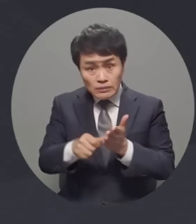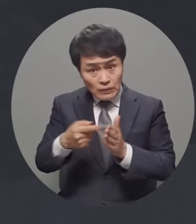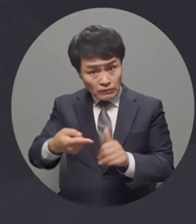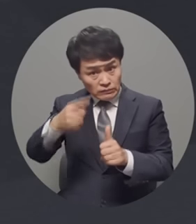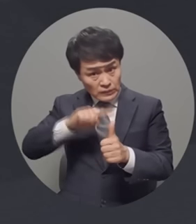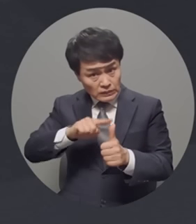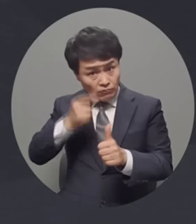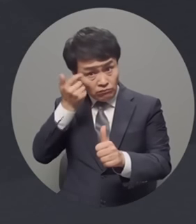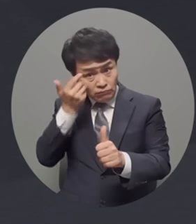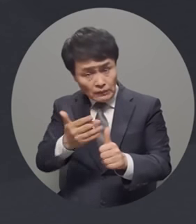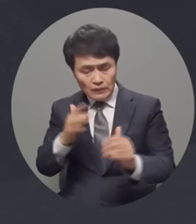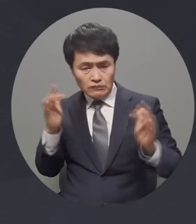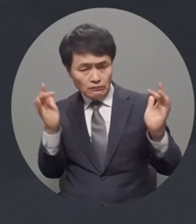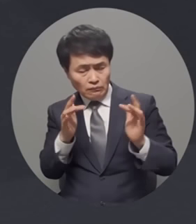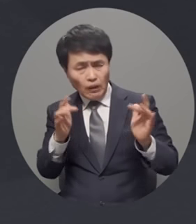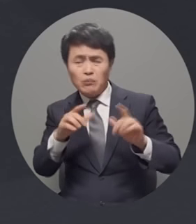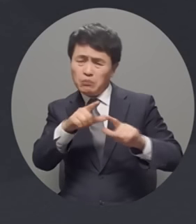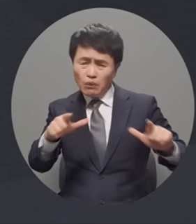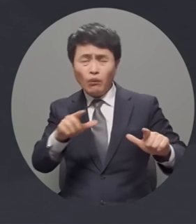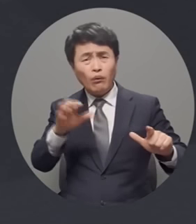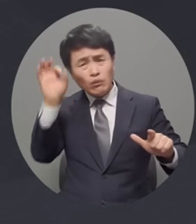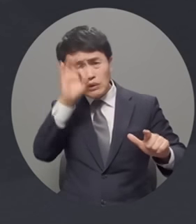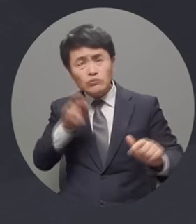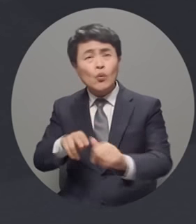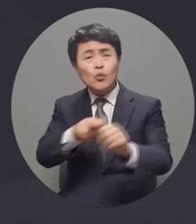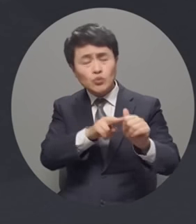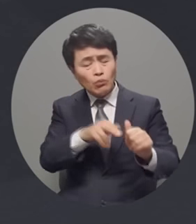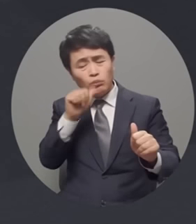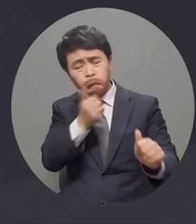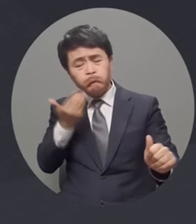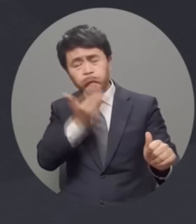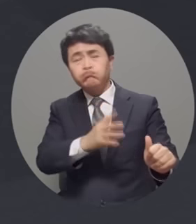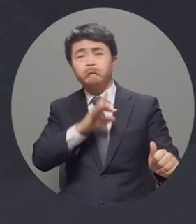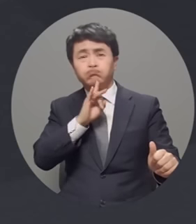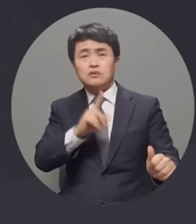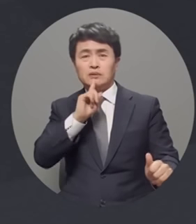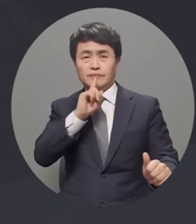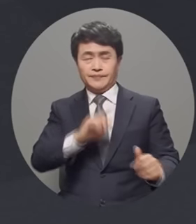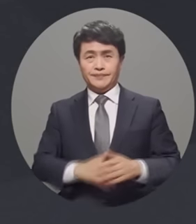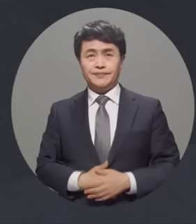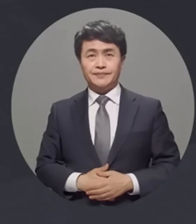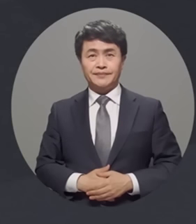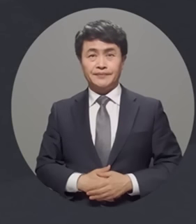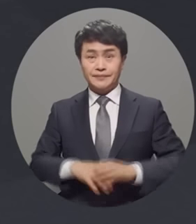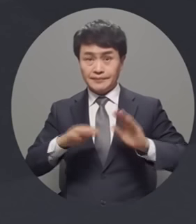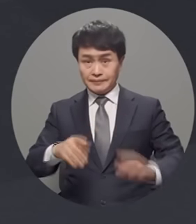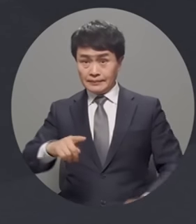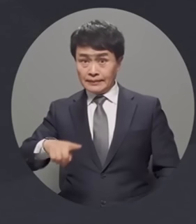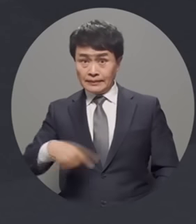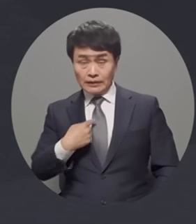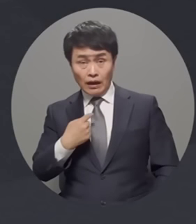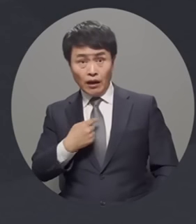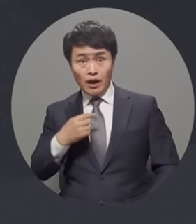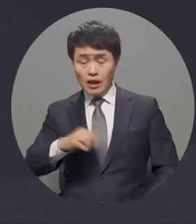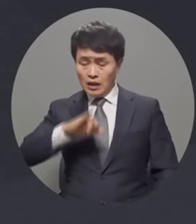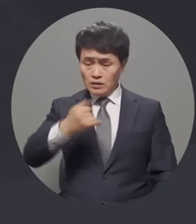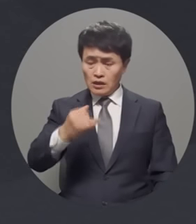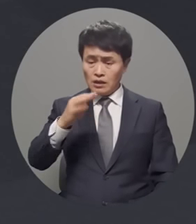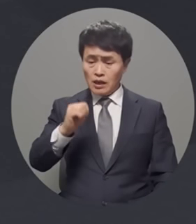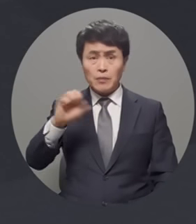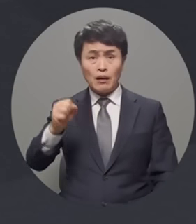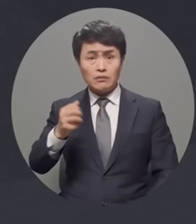묻자 인터넷에서 흔히 찾아볼 수 있는 정보를 알려준 것뿐이라고 반박했습니다. 또 자신이 등장하는 JMS 내부